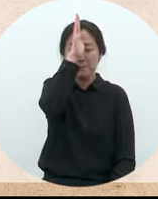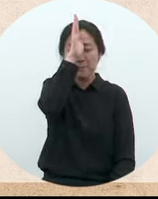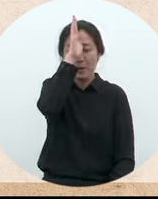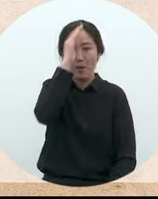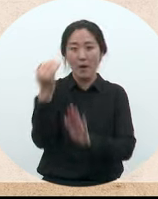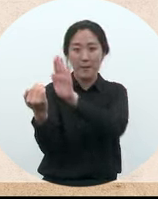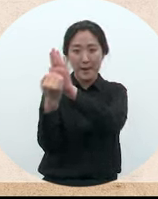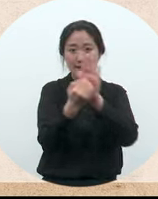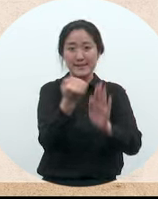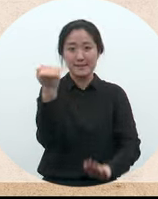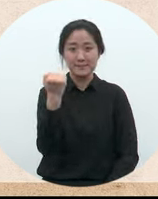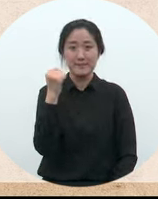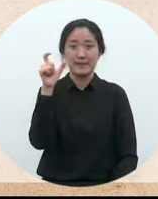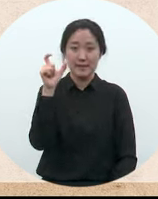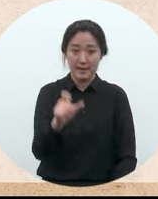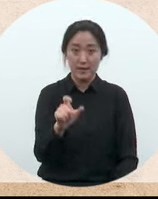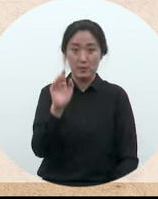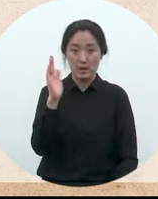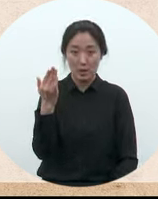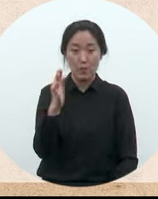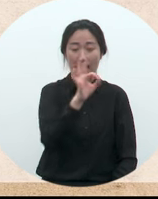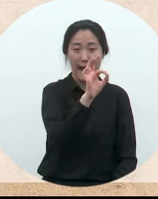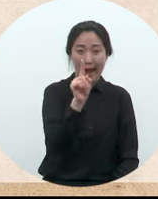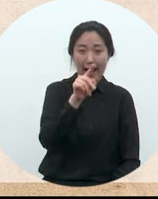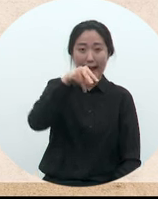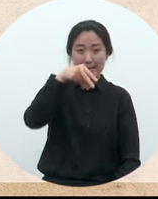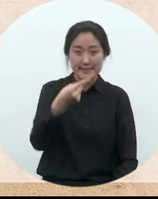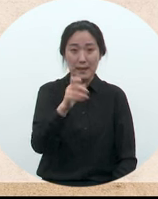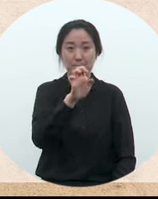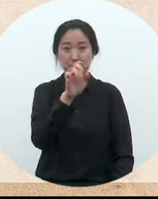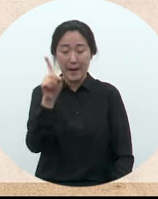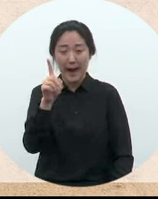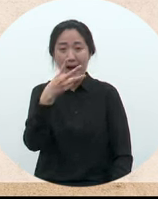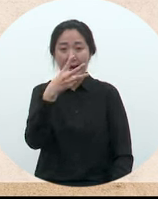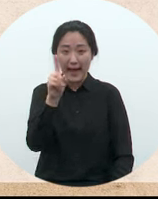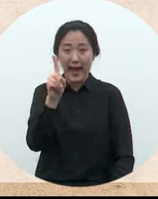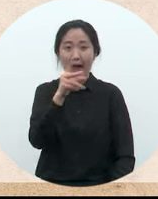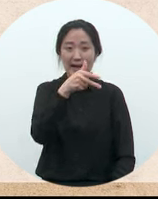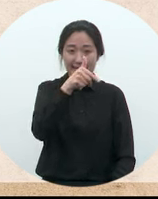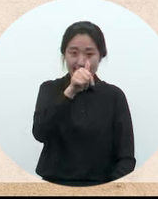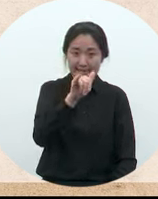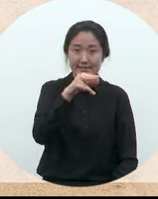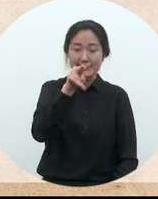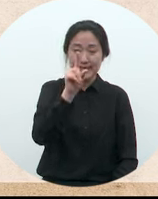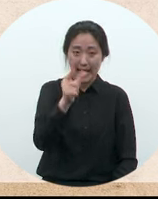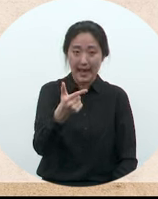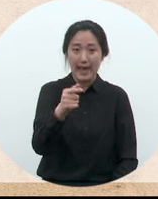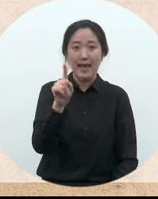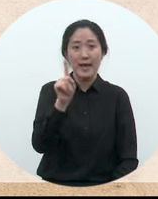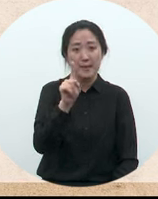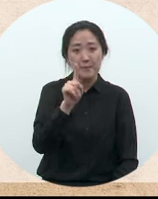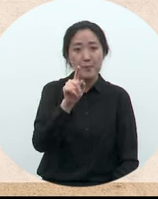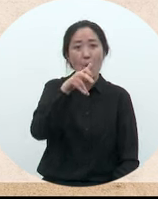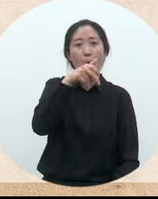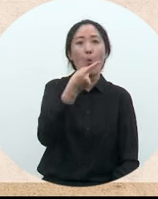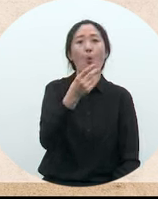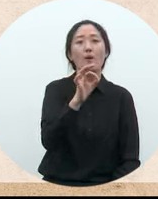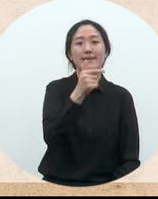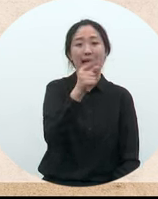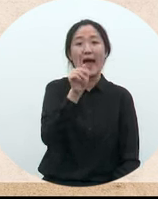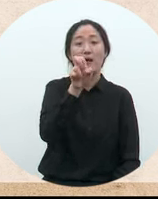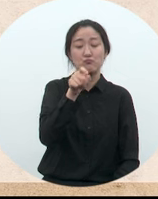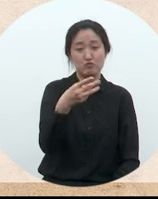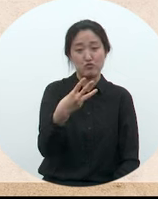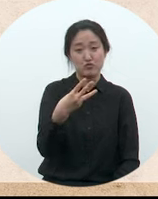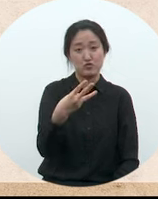면역력을 증강시켜주는 데 도움이 되고, 아스파라긴산이라는 성분이 들어있어요. 아스파라긴산은 콩나물에 많이